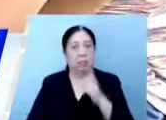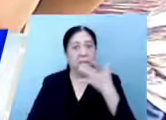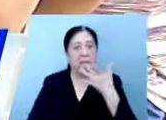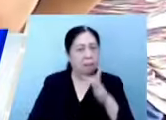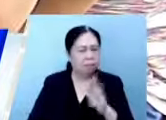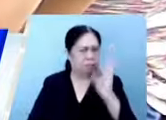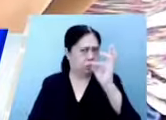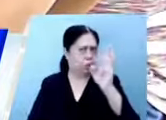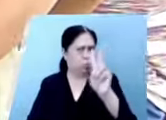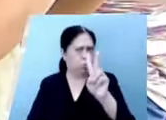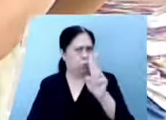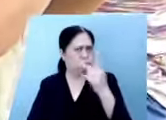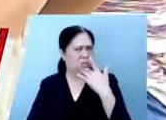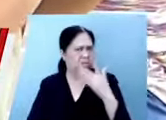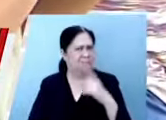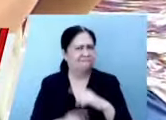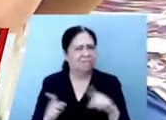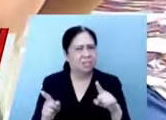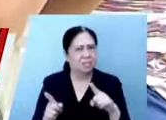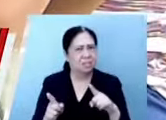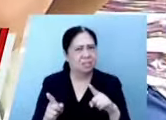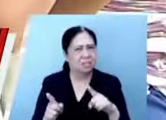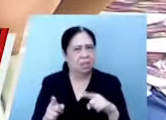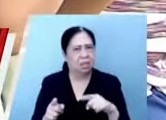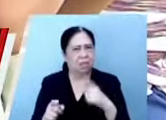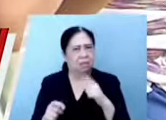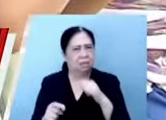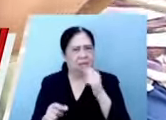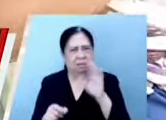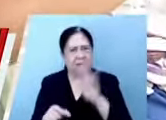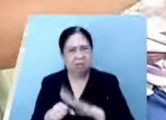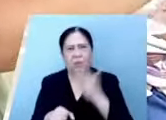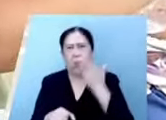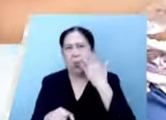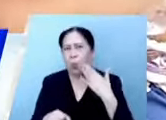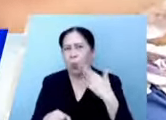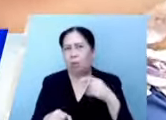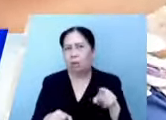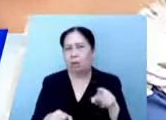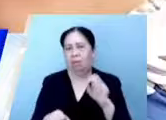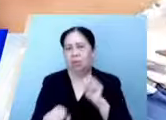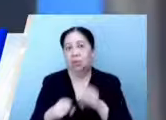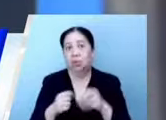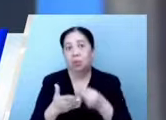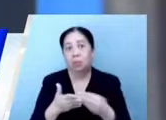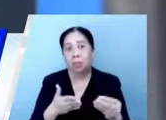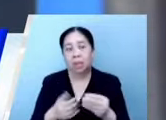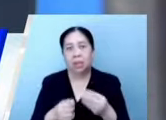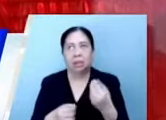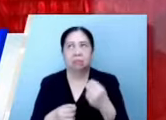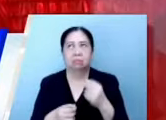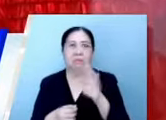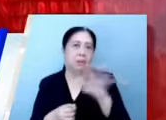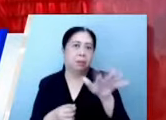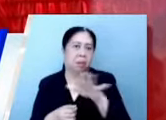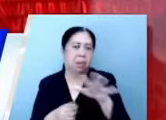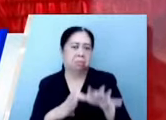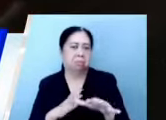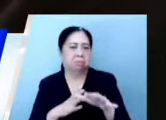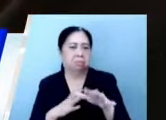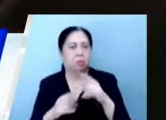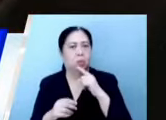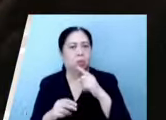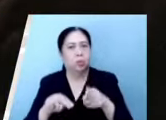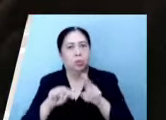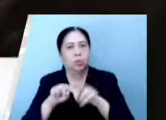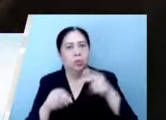yun. Pero kulang sa amin yung isa't kalahati. Kaya ang binibili namin yung tag 55. Nag-ambag rin ang pagtaas ng gasolina